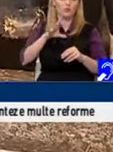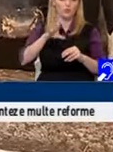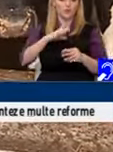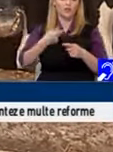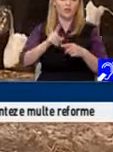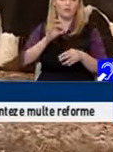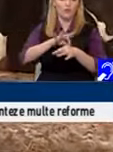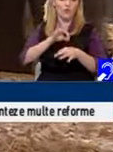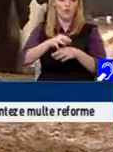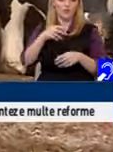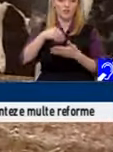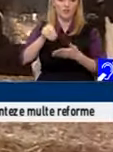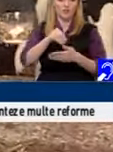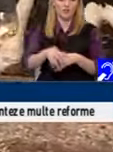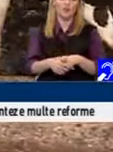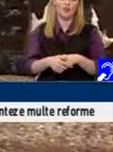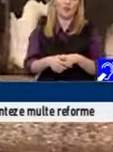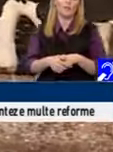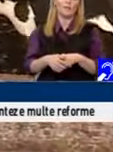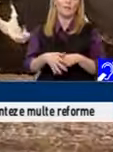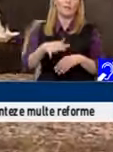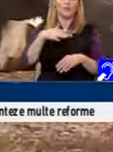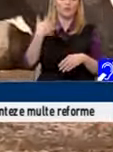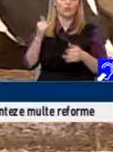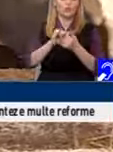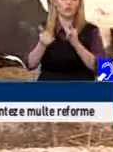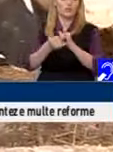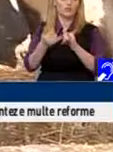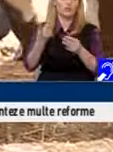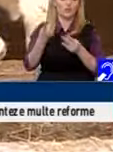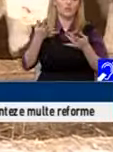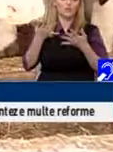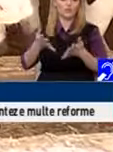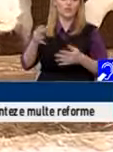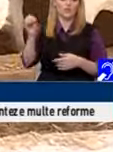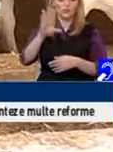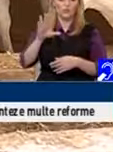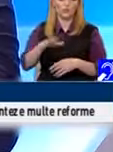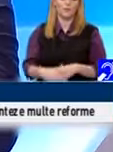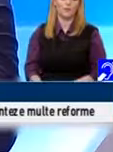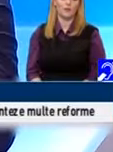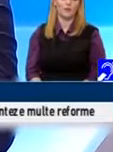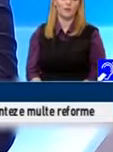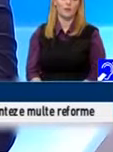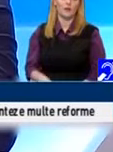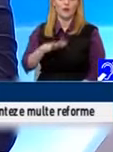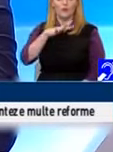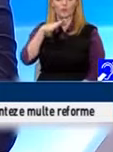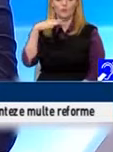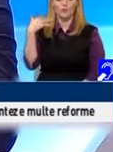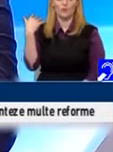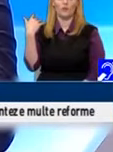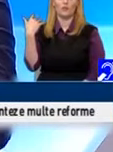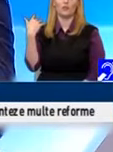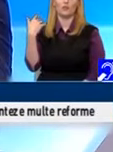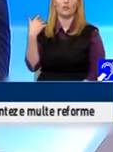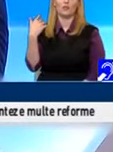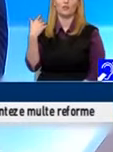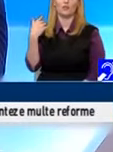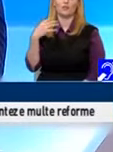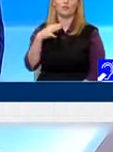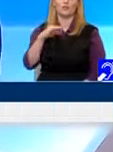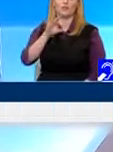produselor face sensibilă Republica Moldova în fața unor eventuale embargouri din motive politice. Foarte multe ori astfel de focare sunt